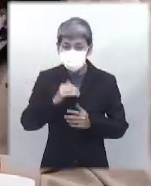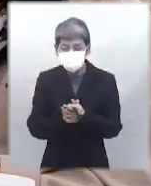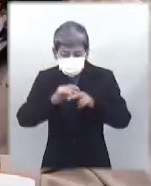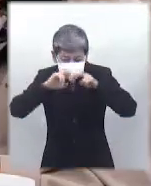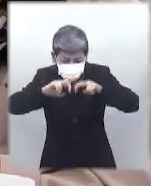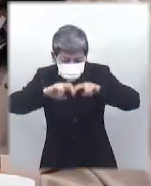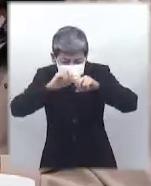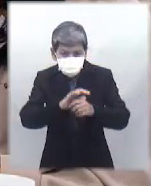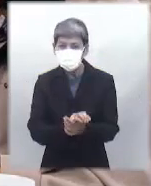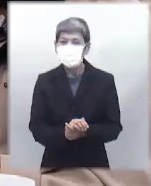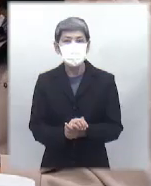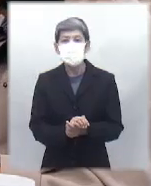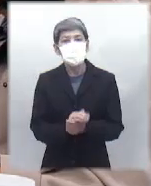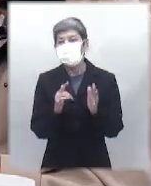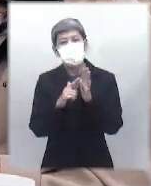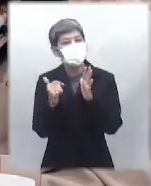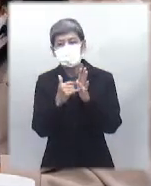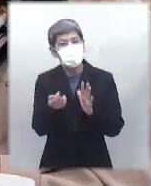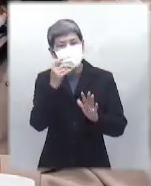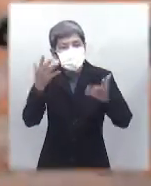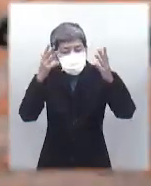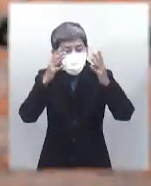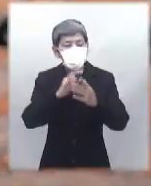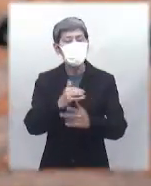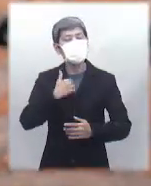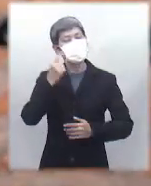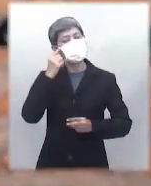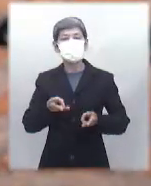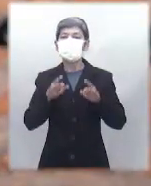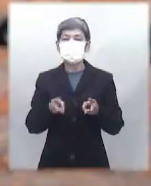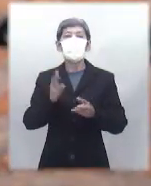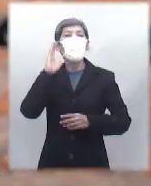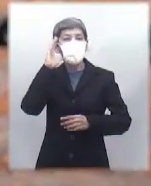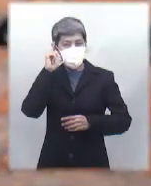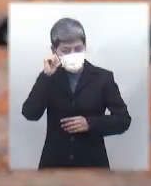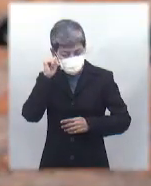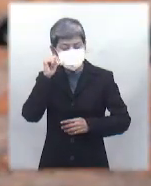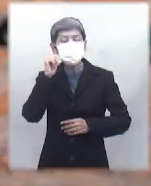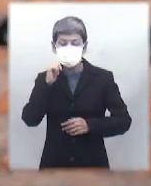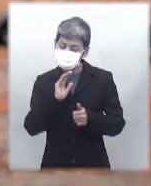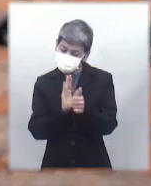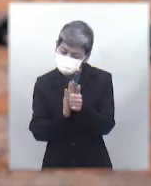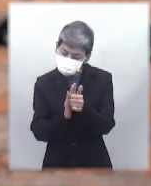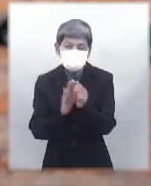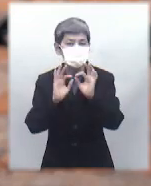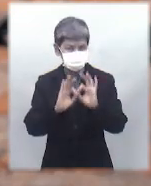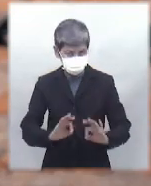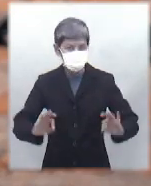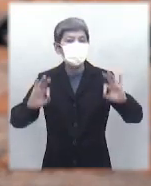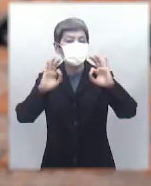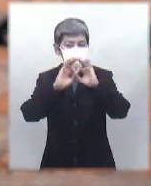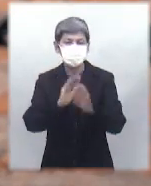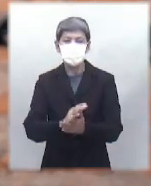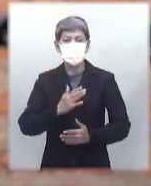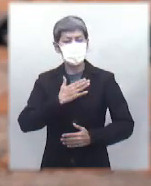พอไปศึกษาให้จริงผมยาวมันก็ไม่ได้รักษาไม่มีให้ก็ต้องใช้วิธีอย่างเดียวก็คือพ่อแม่นี่แหละเป็นยาที่ดีที่สุดสำหรับลูก